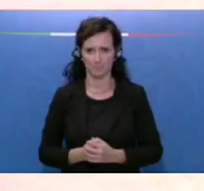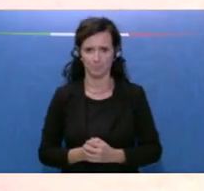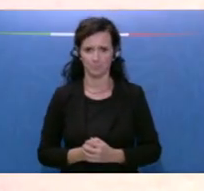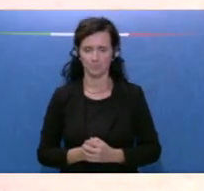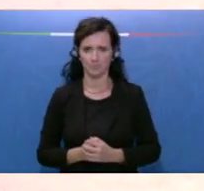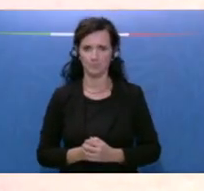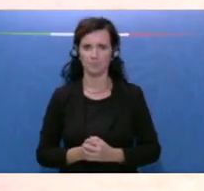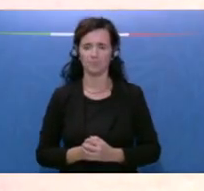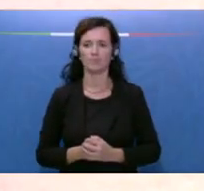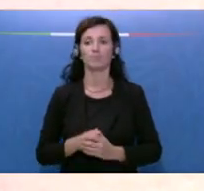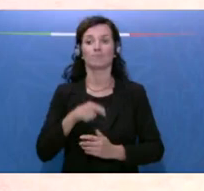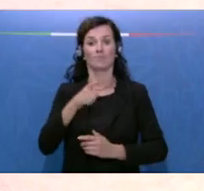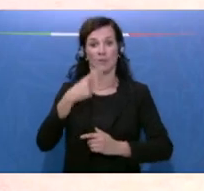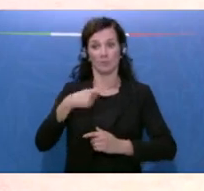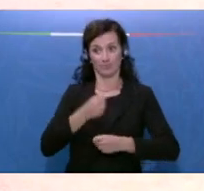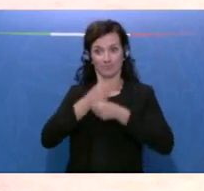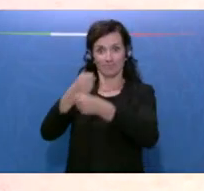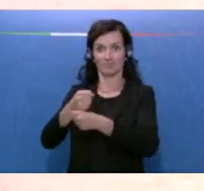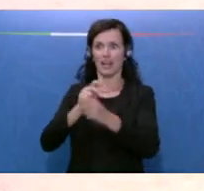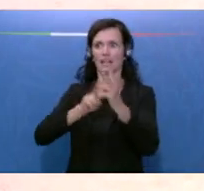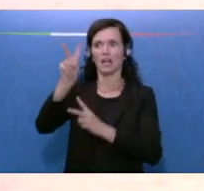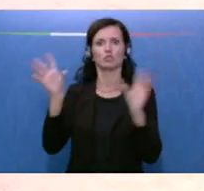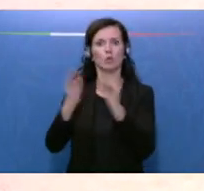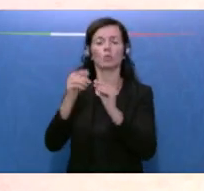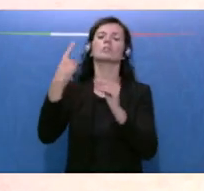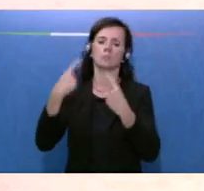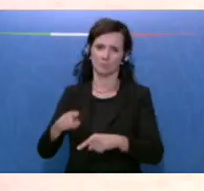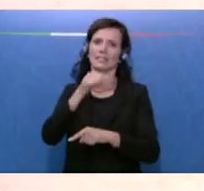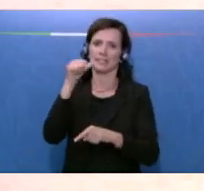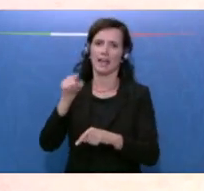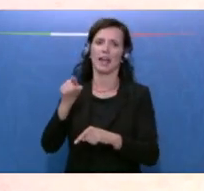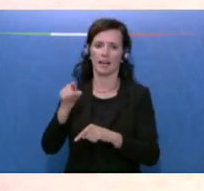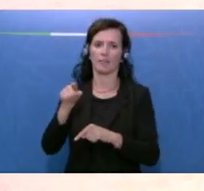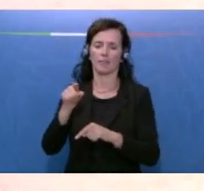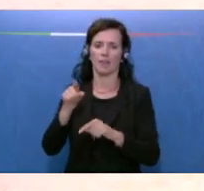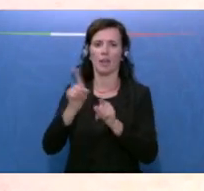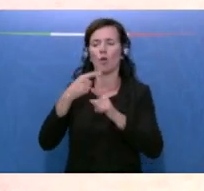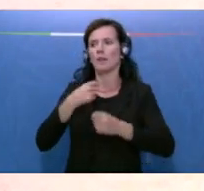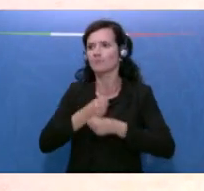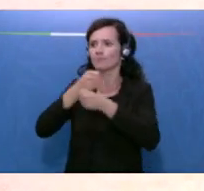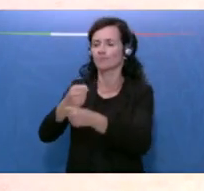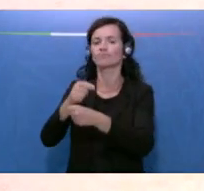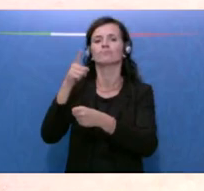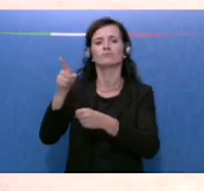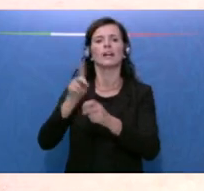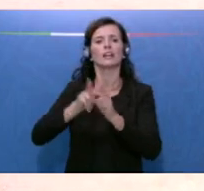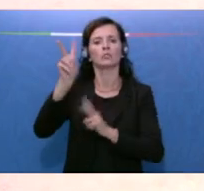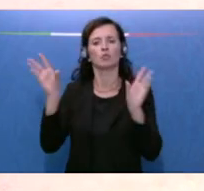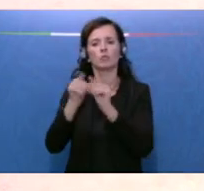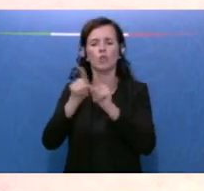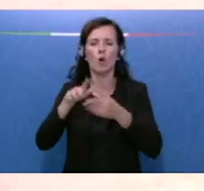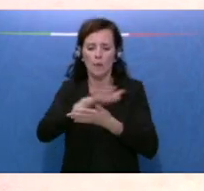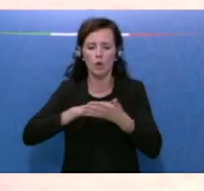mandato dato le nazioni unite serve proprio a questo a riuscire ad avere una road map per